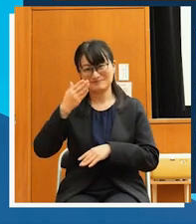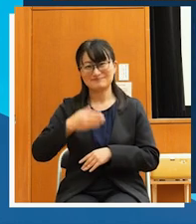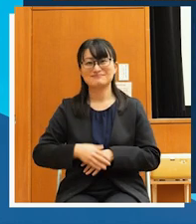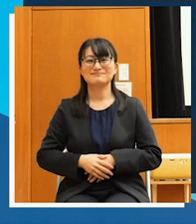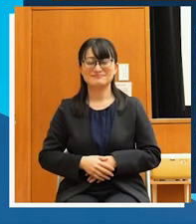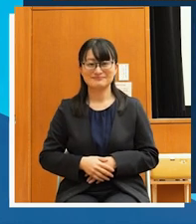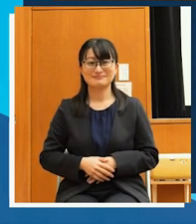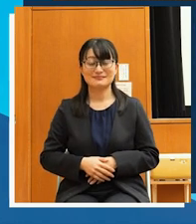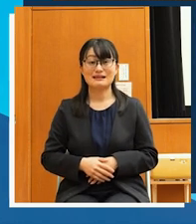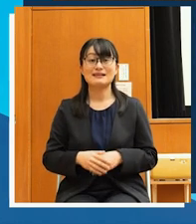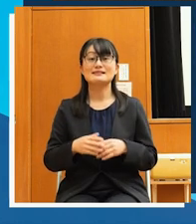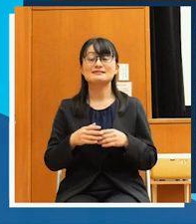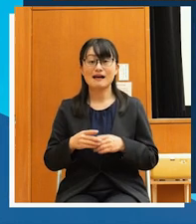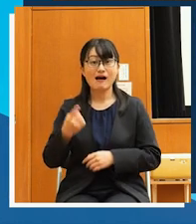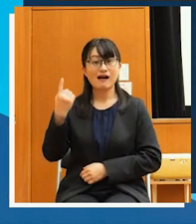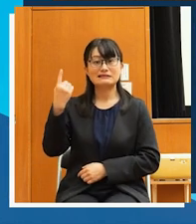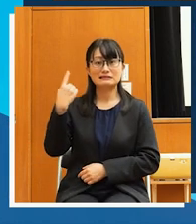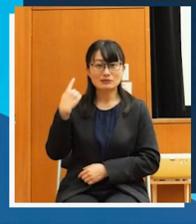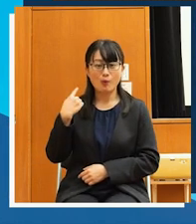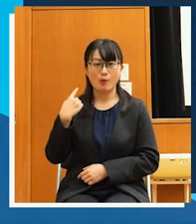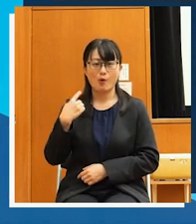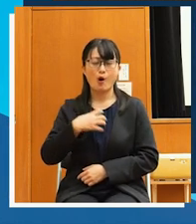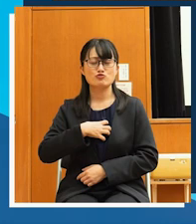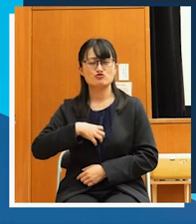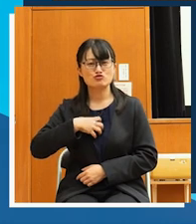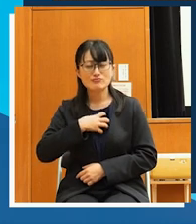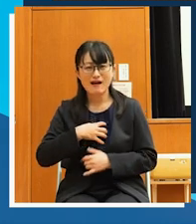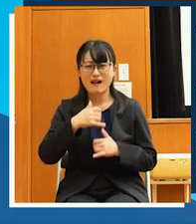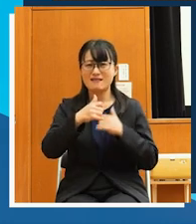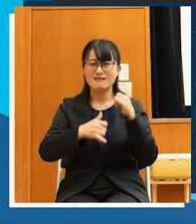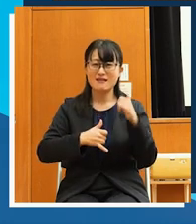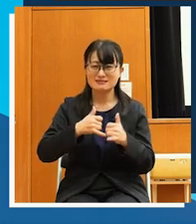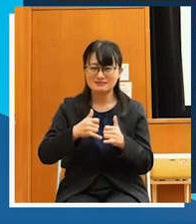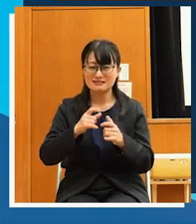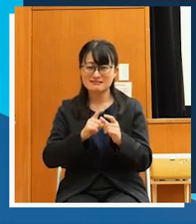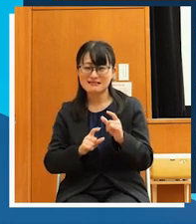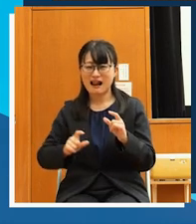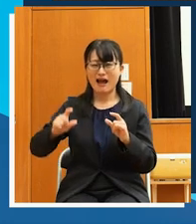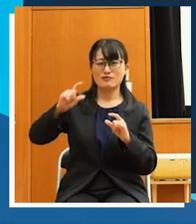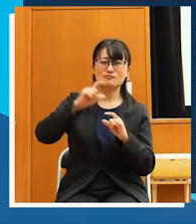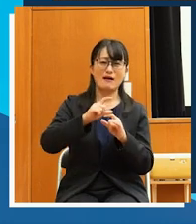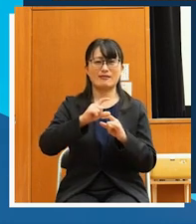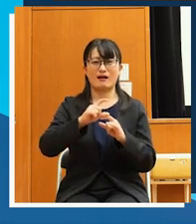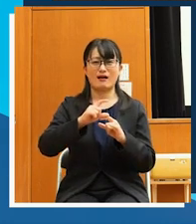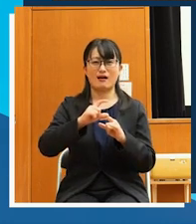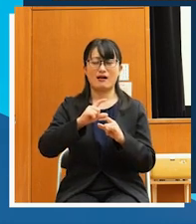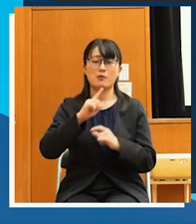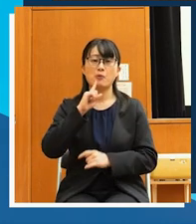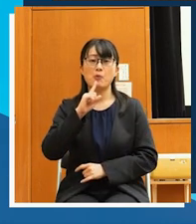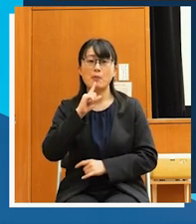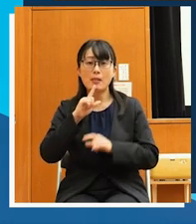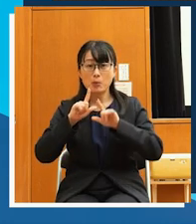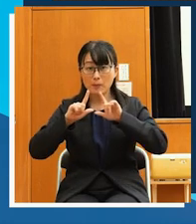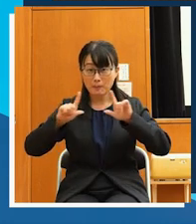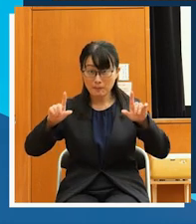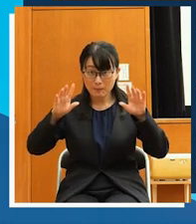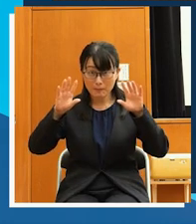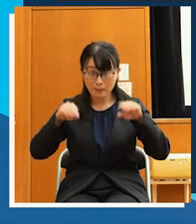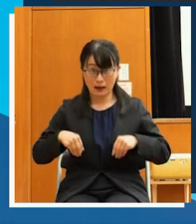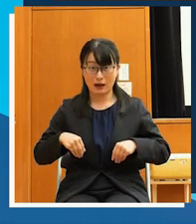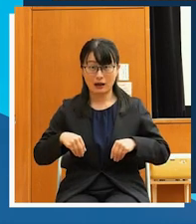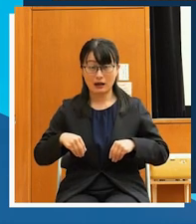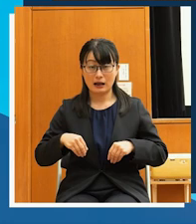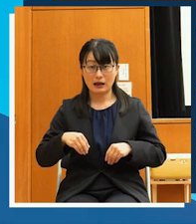ですね昨日なんで知事が苦難の歴史に苦難を加えられたよっていうコメントを出さなきゃいけなかったのかニュースで